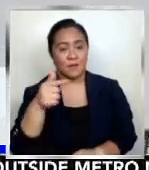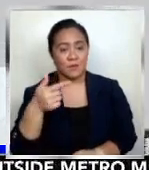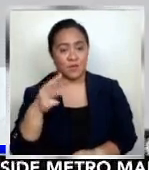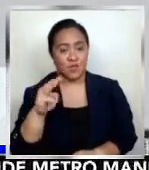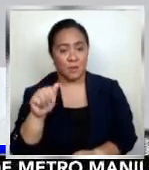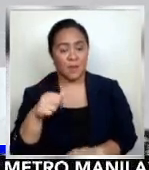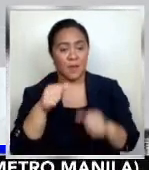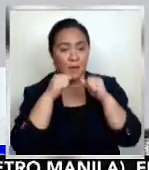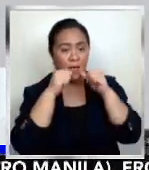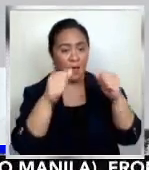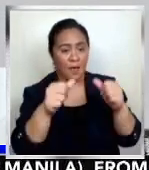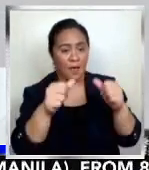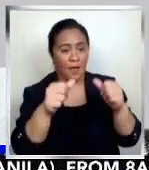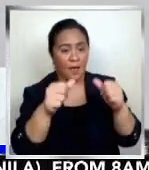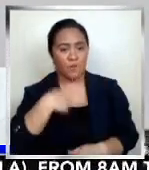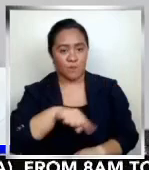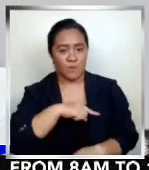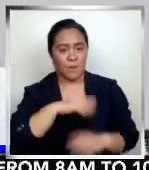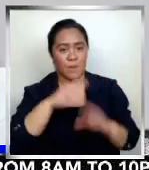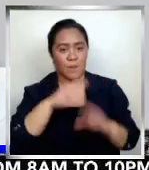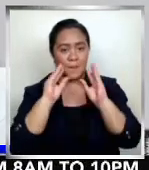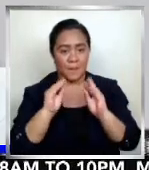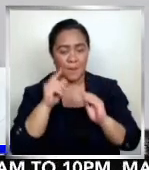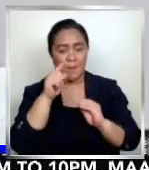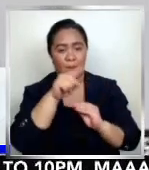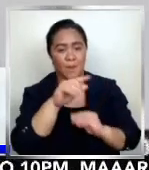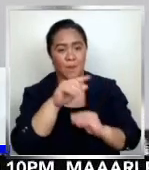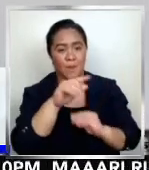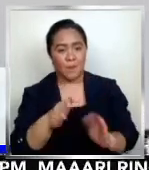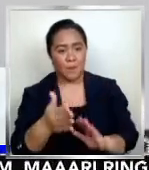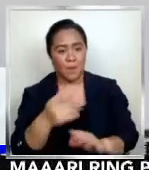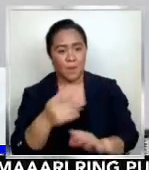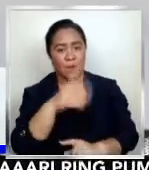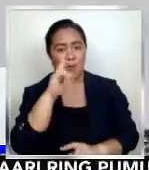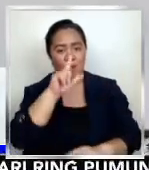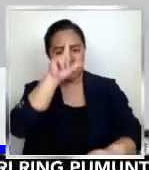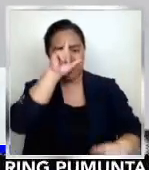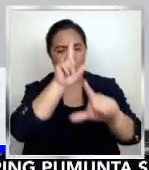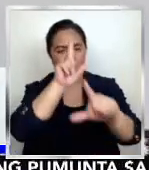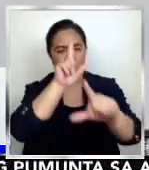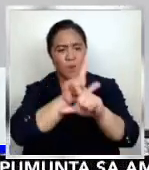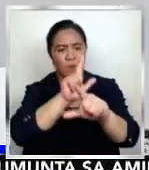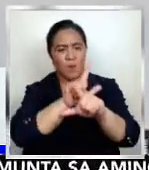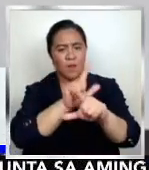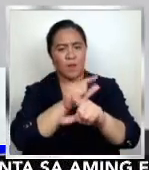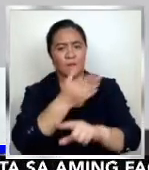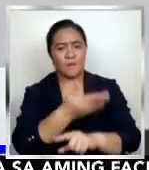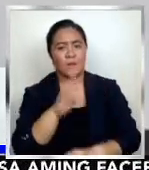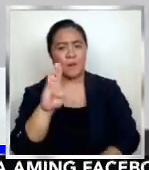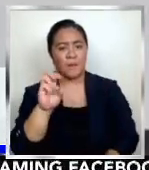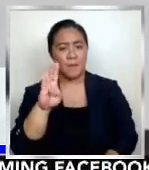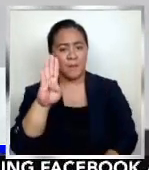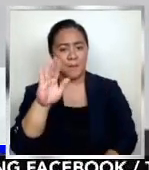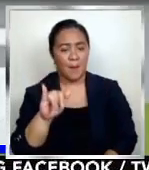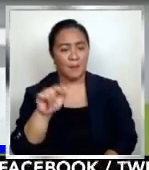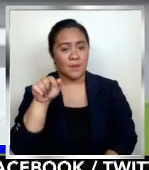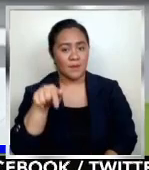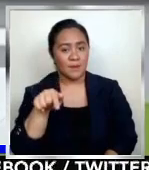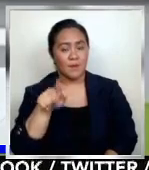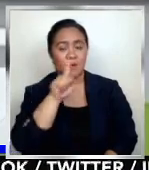ang pagpanaw ni Nalzaro. Isa raw loyal na kapuso si Bobby na ang dedikasyon sa industriya,